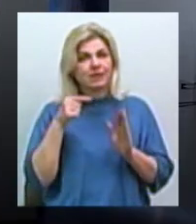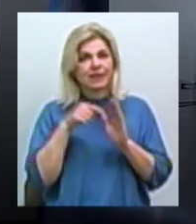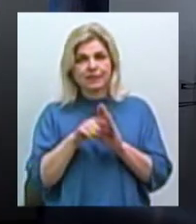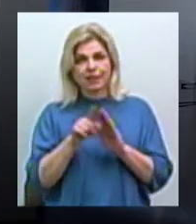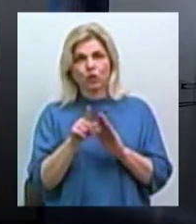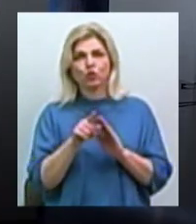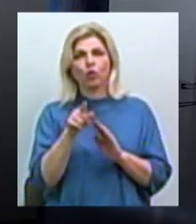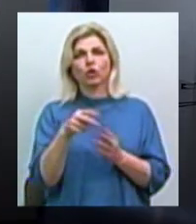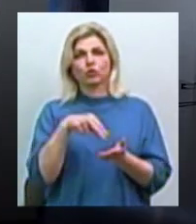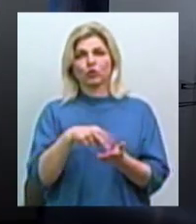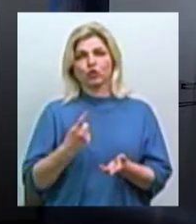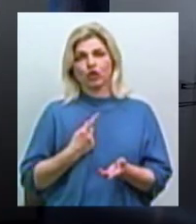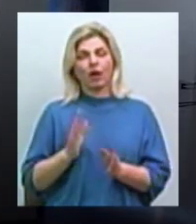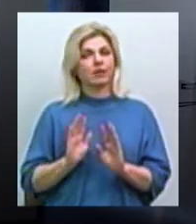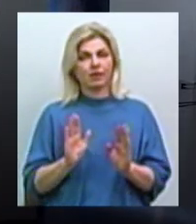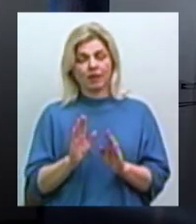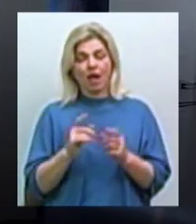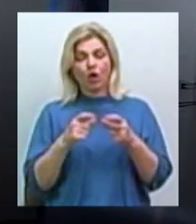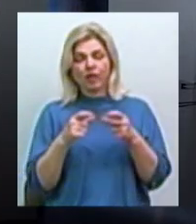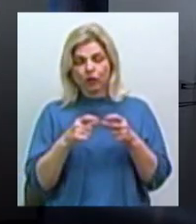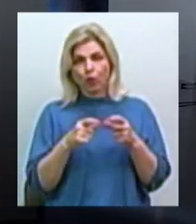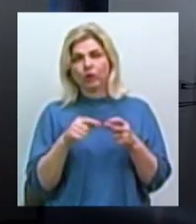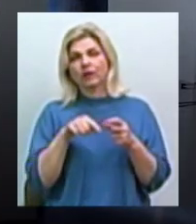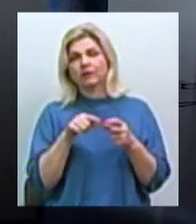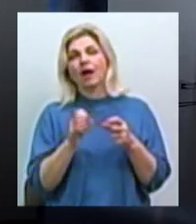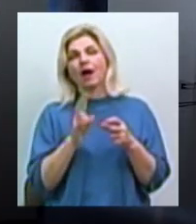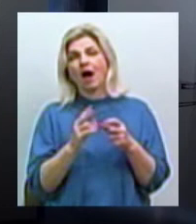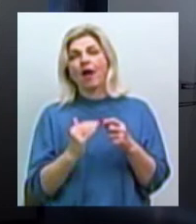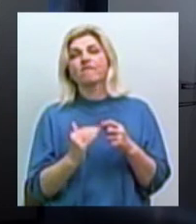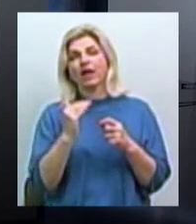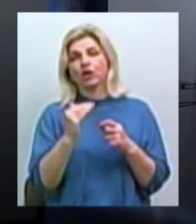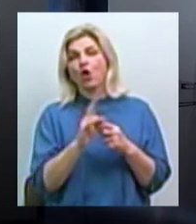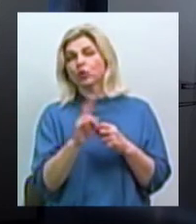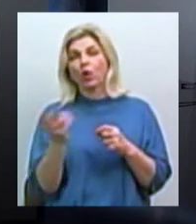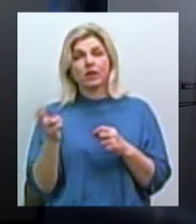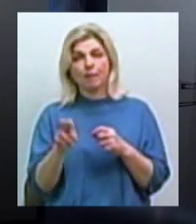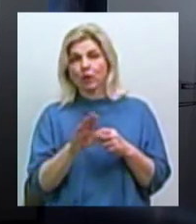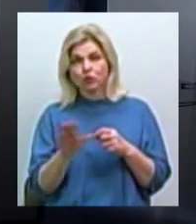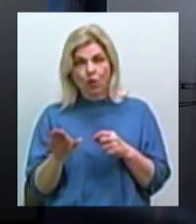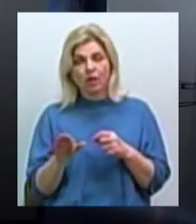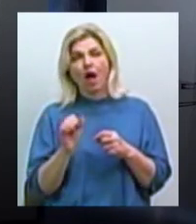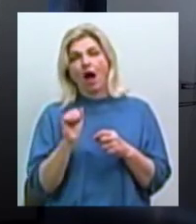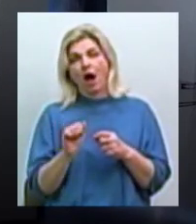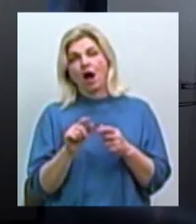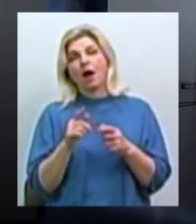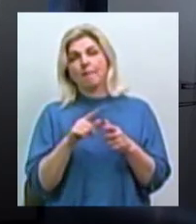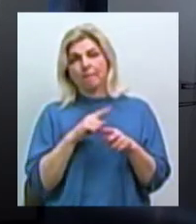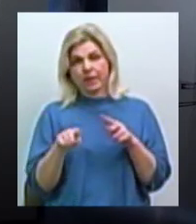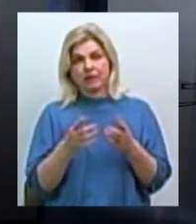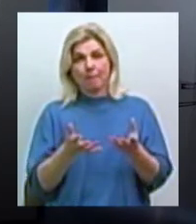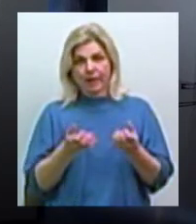талончики, які поверх електронної черги, якщо хтось не прийшов або ми прийняли